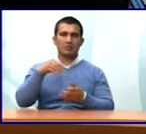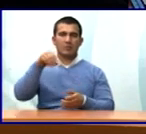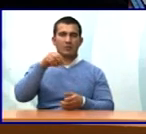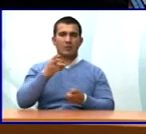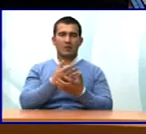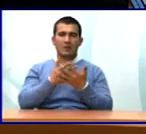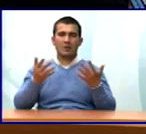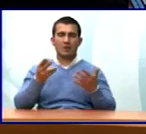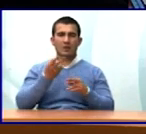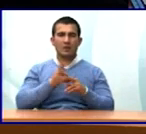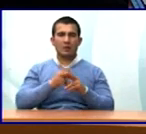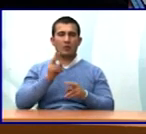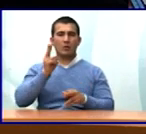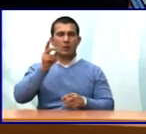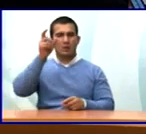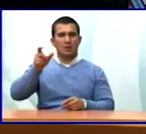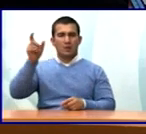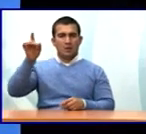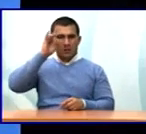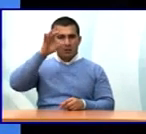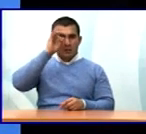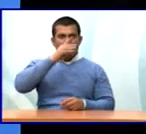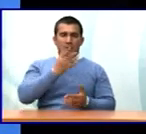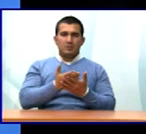qilinishida kimlar o'z hissasini qo'shgan?